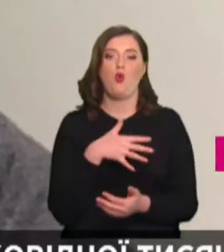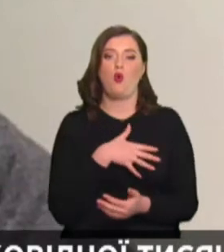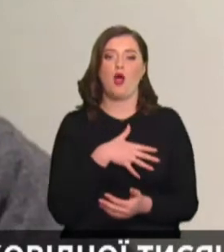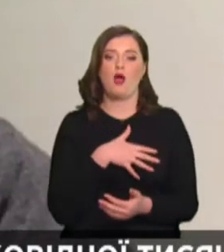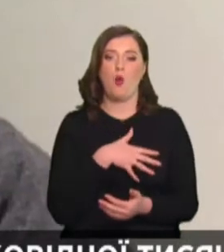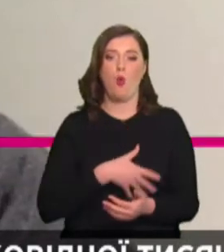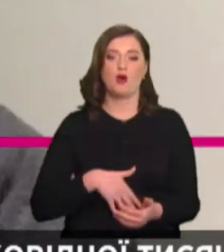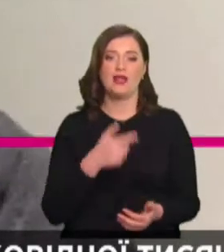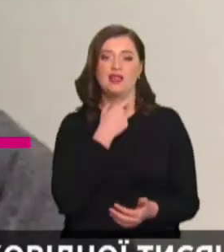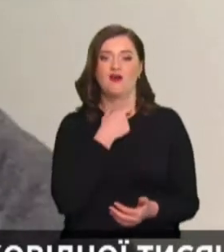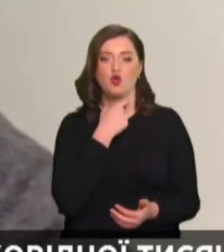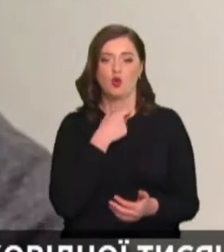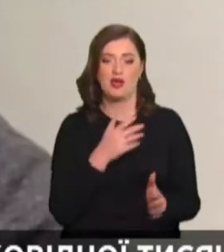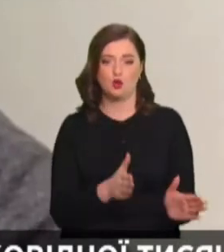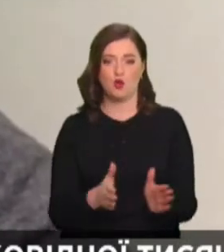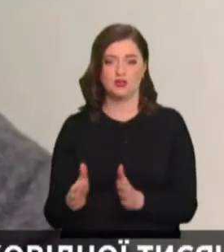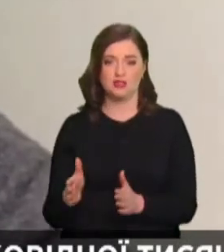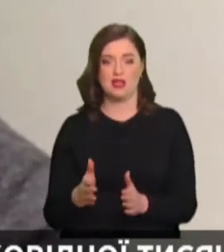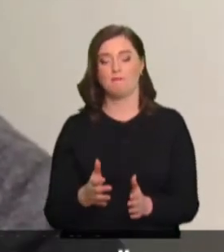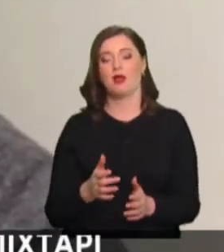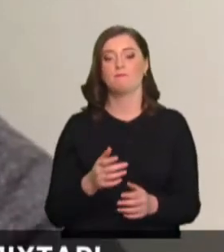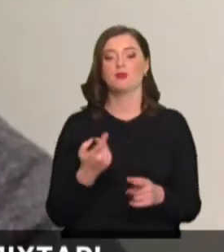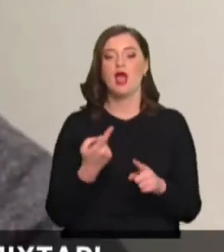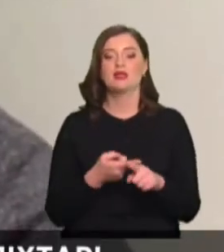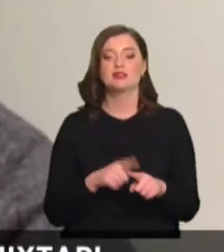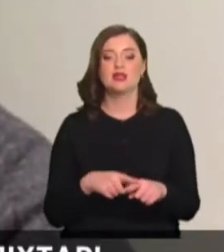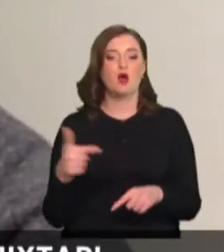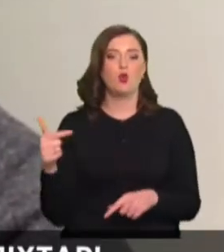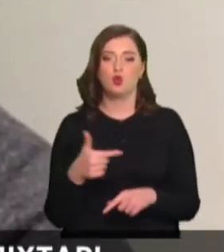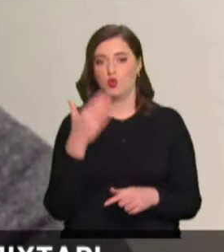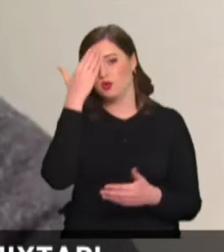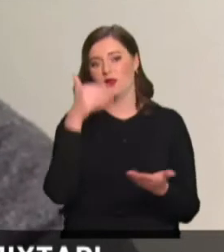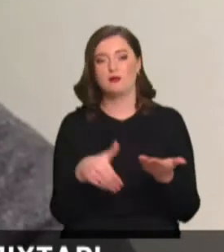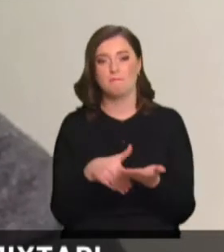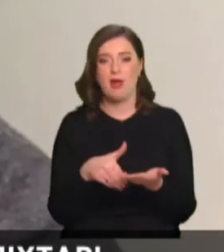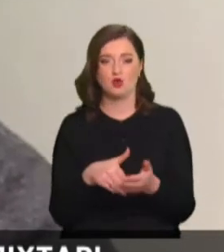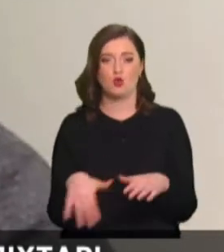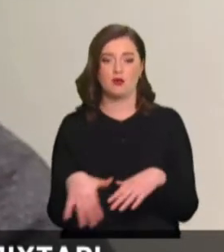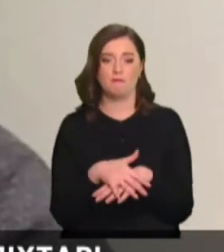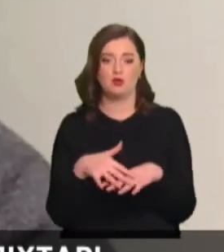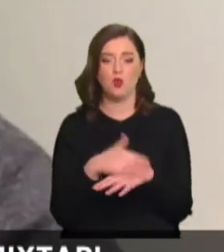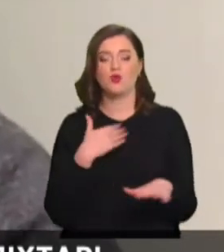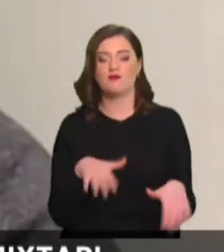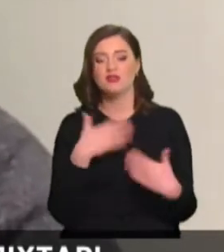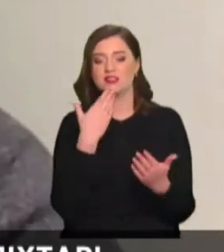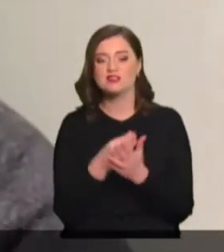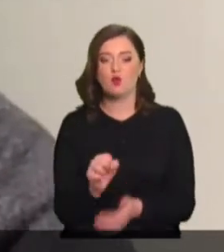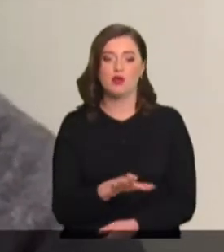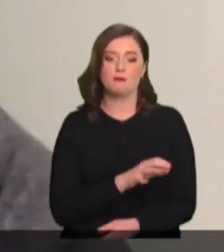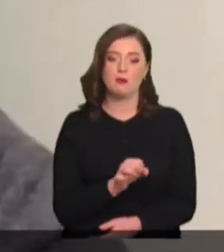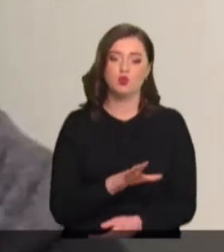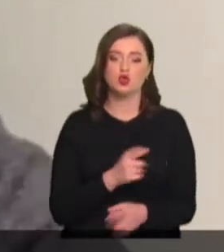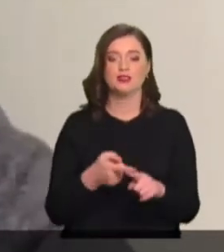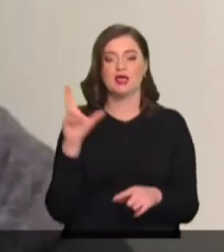ендокринної системи. Тобто ви розумієте, що це є дуже грубий метод підрахунку. І я висловив свої припущення, що